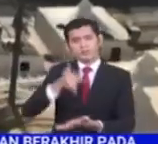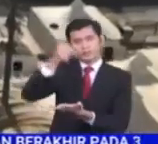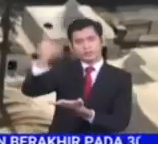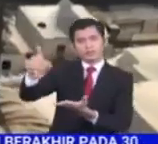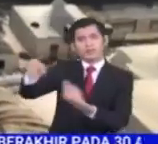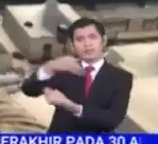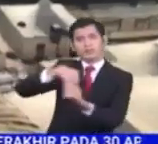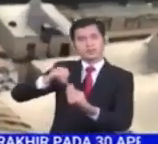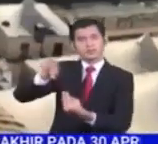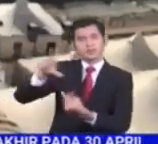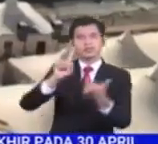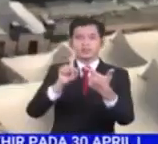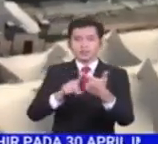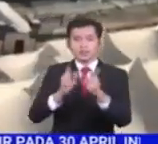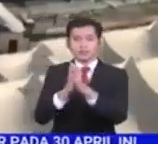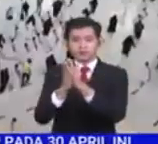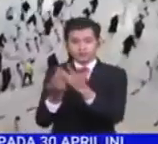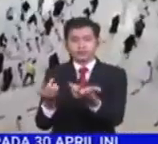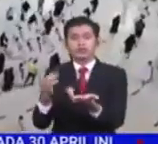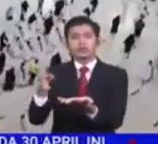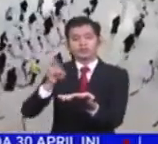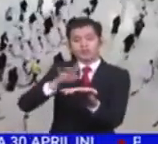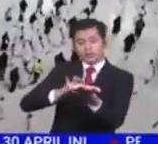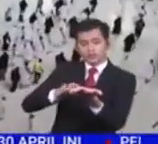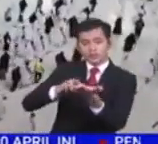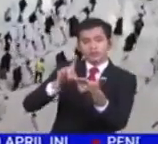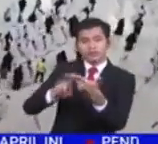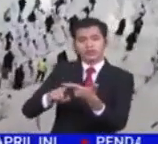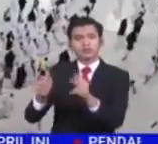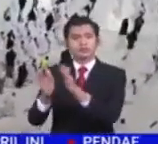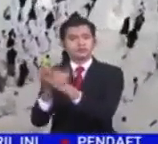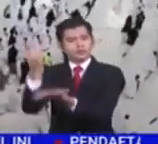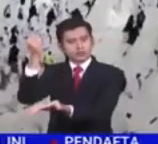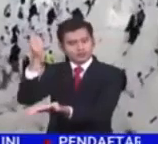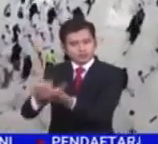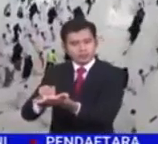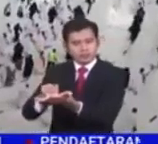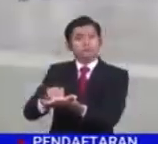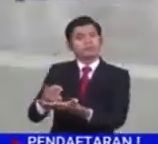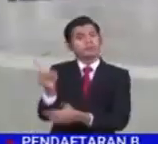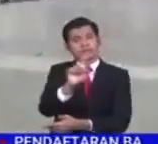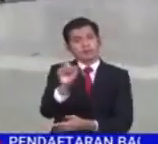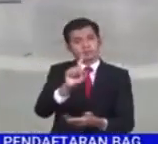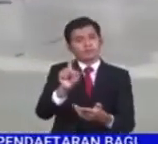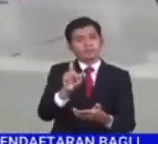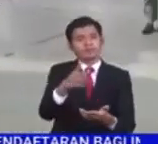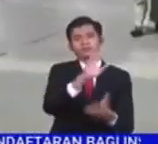pasport antarabangsa ke mana-mana pejabat cawangan TH berhampiran.